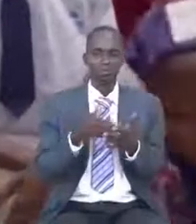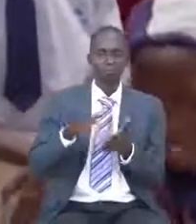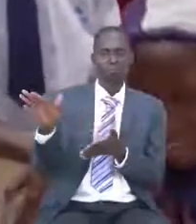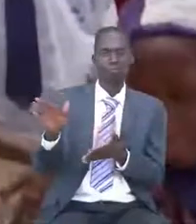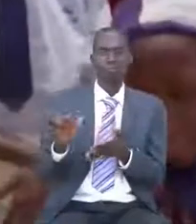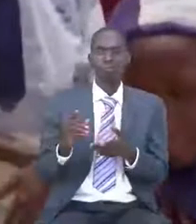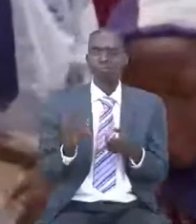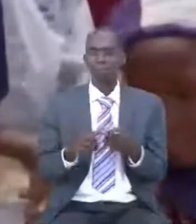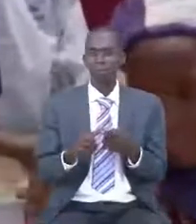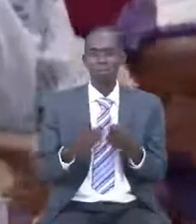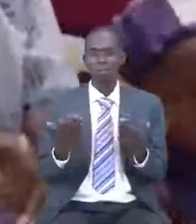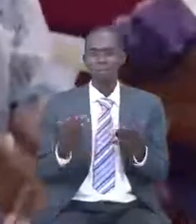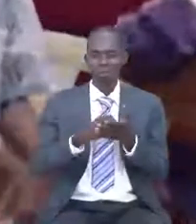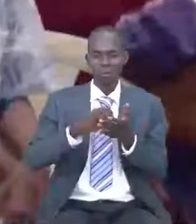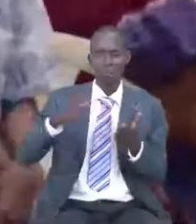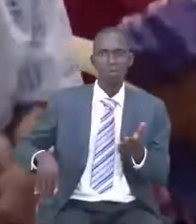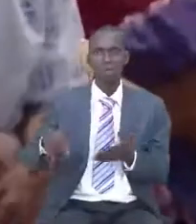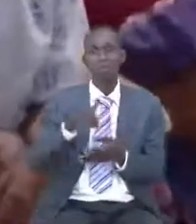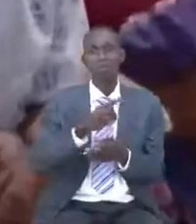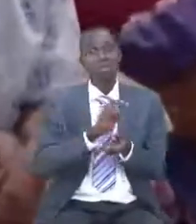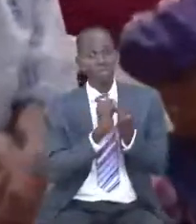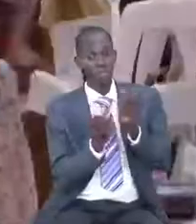Ils essaient de t'éliminer.